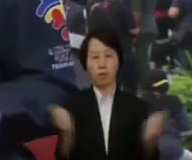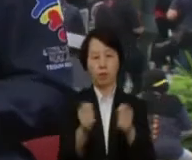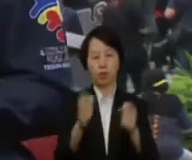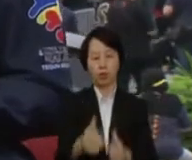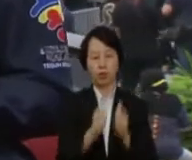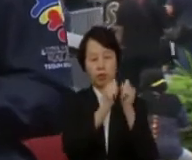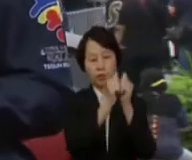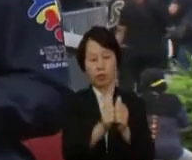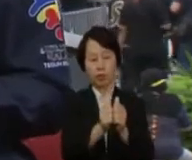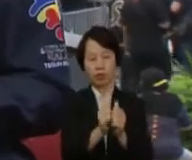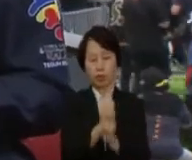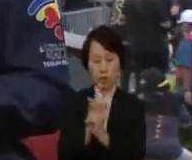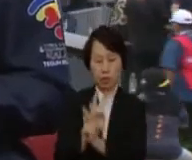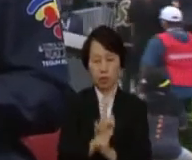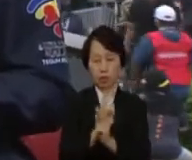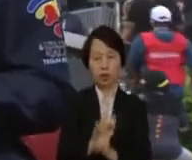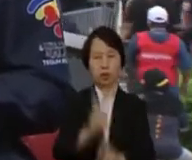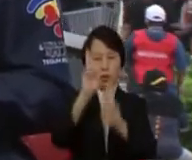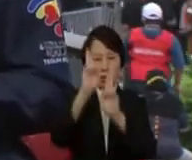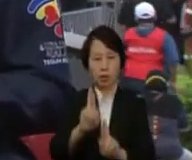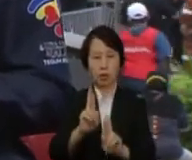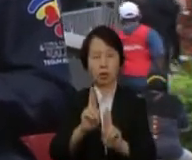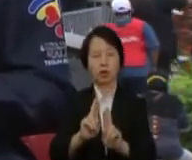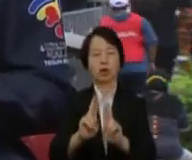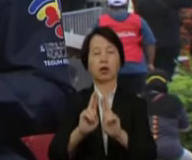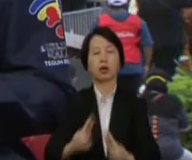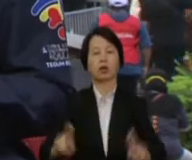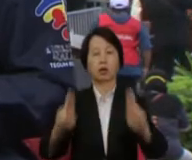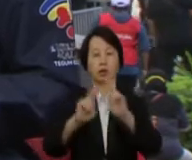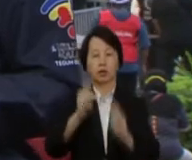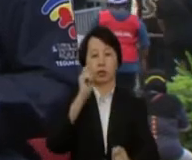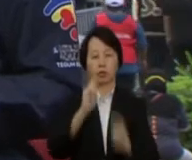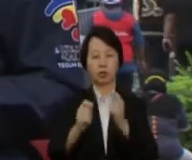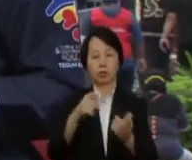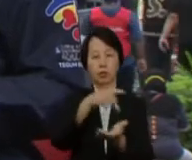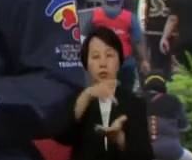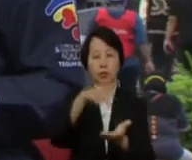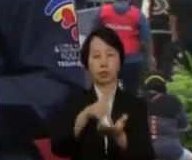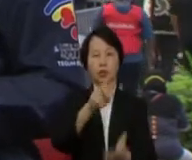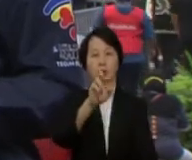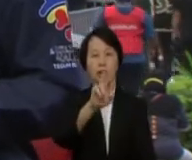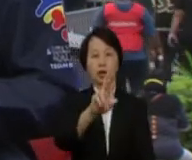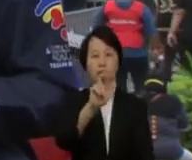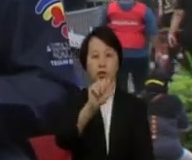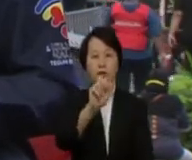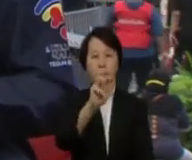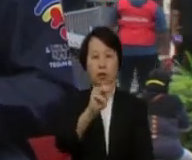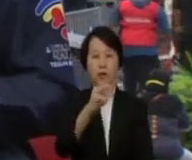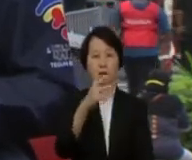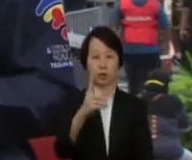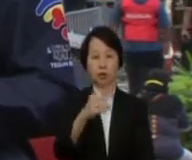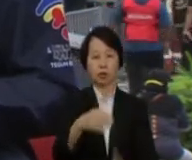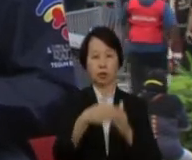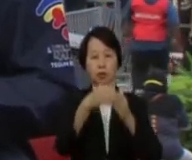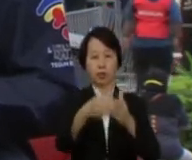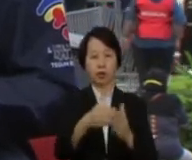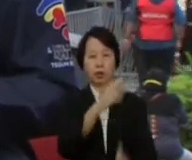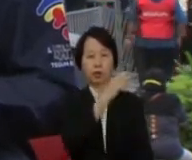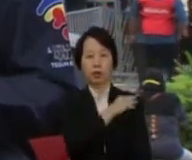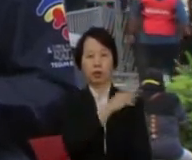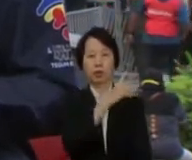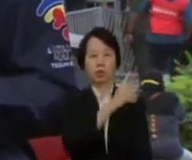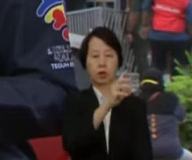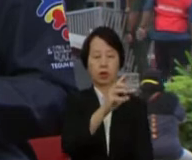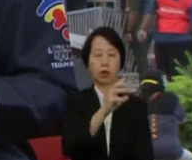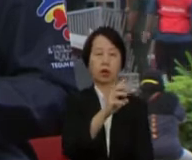yang mengiringi kawalan. Kehormatan utama ialah Pancaragam Pusat Regimen Askar Melayu Diraja pimpinan Major Muhammad